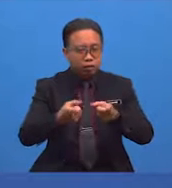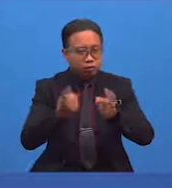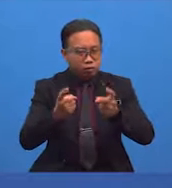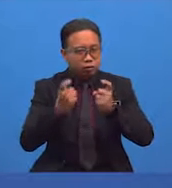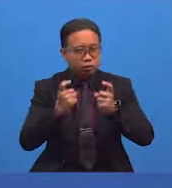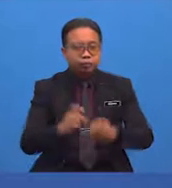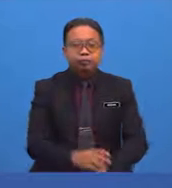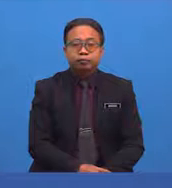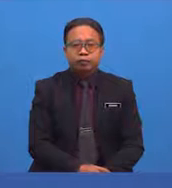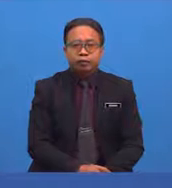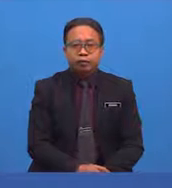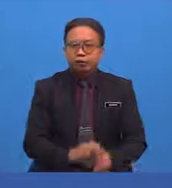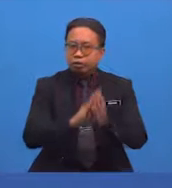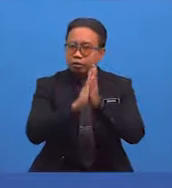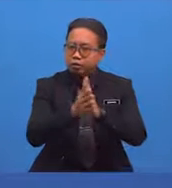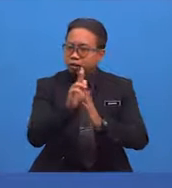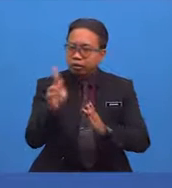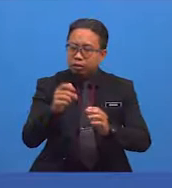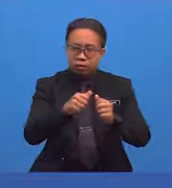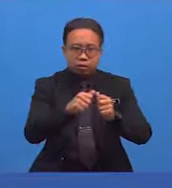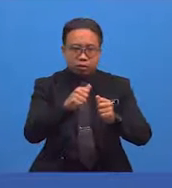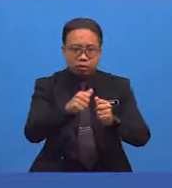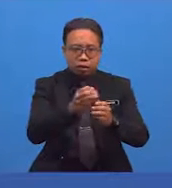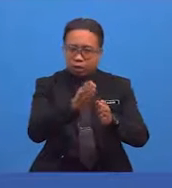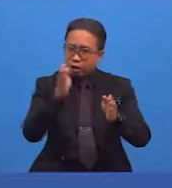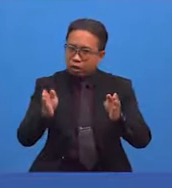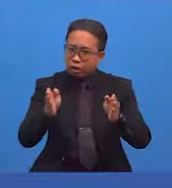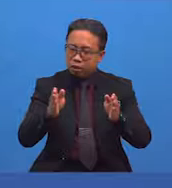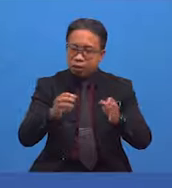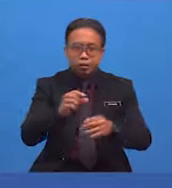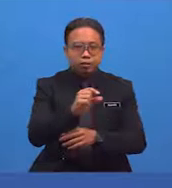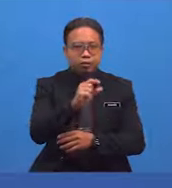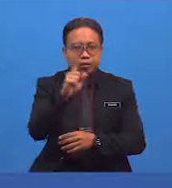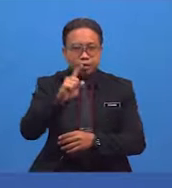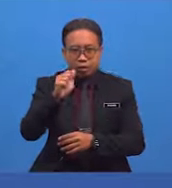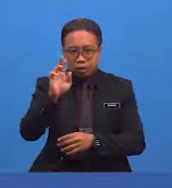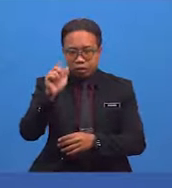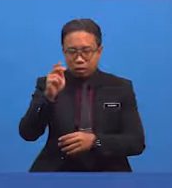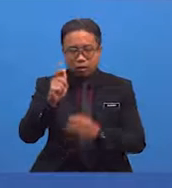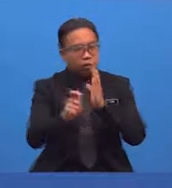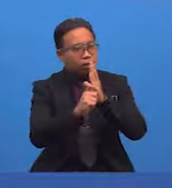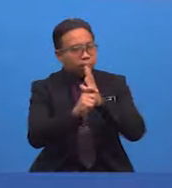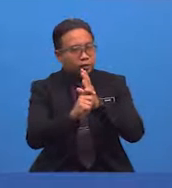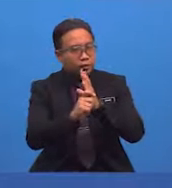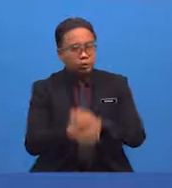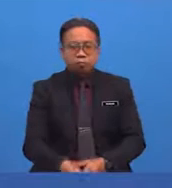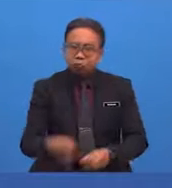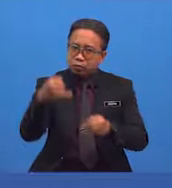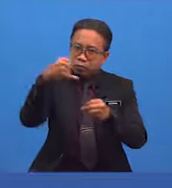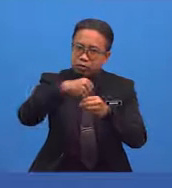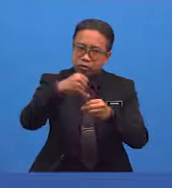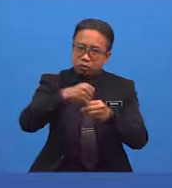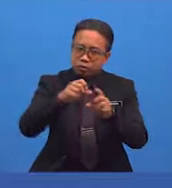cepat. Ini menjadikan jarak di antara zarah bertambah menyebabkan isi padu